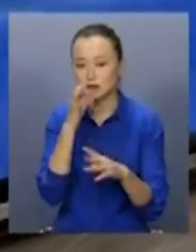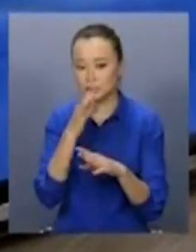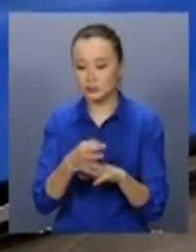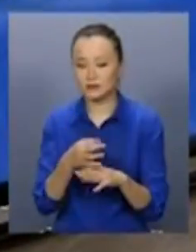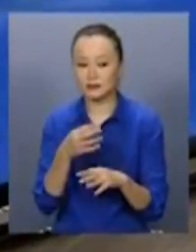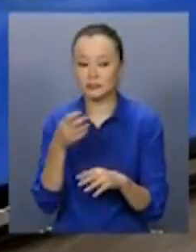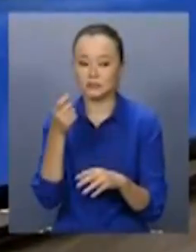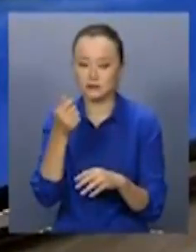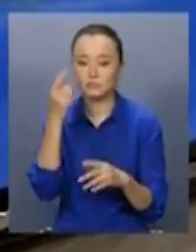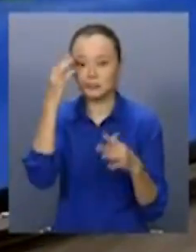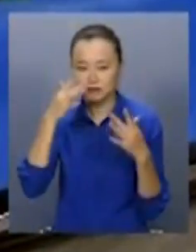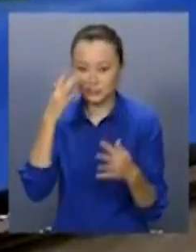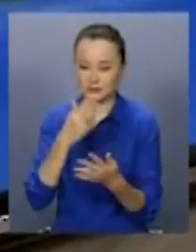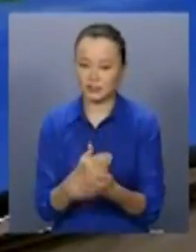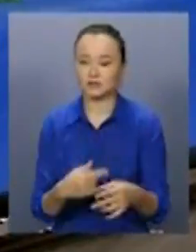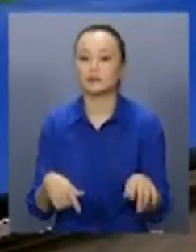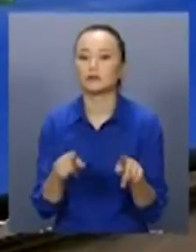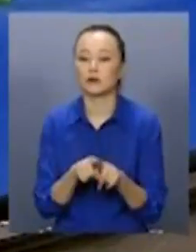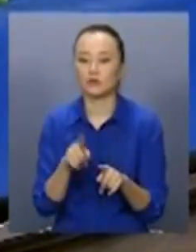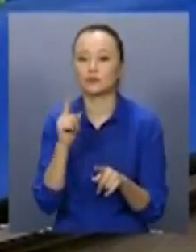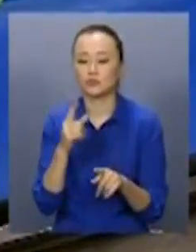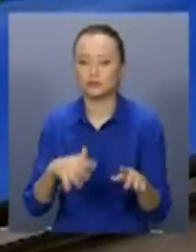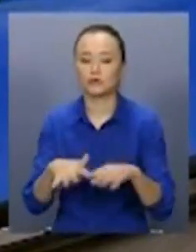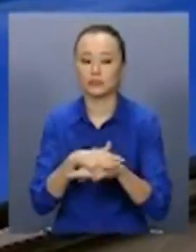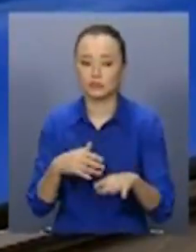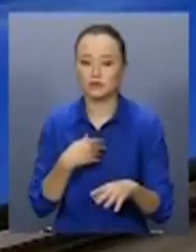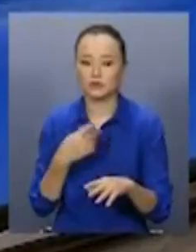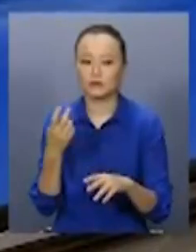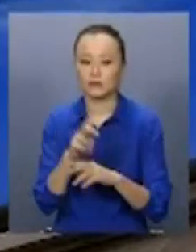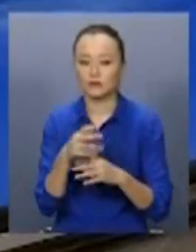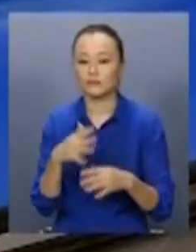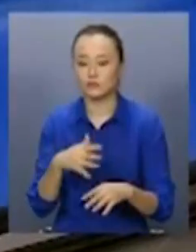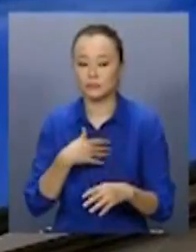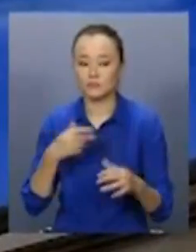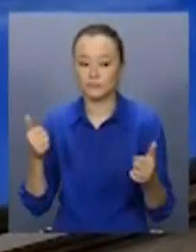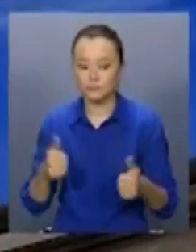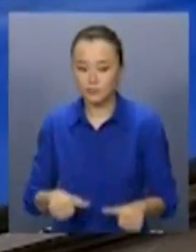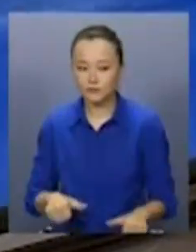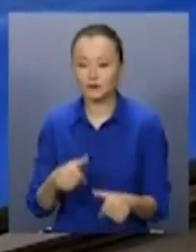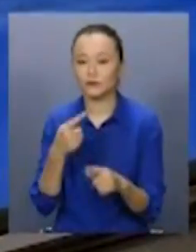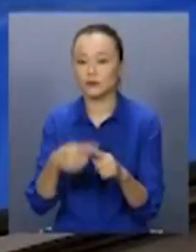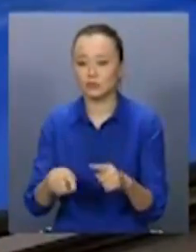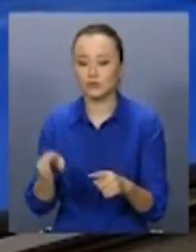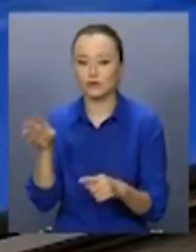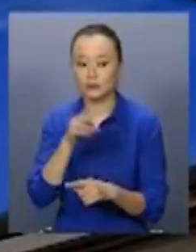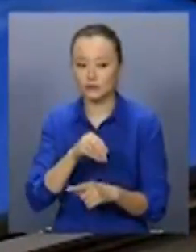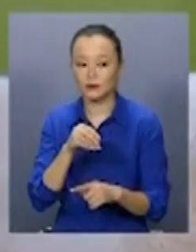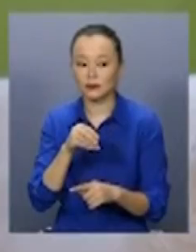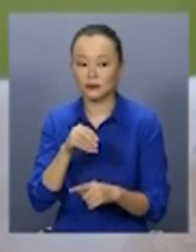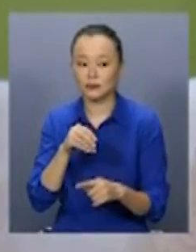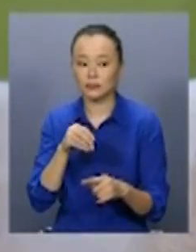бірақ шамалы бір ойларым бар осындай. Неге халық мен шыққаннан кейін менің жаңағы фигурам болсын, басқа нәрсені